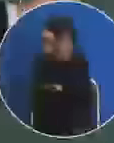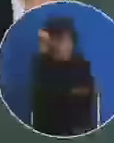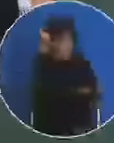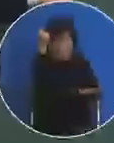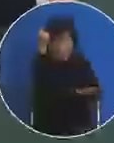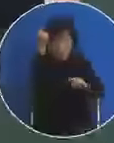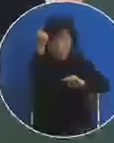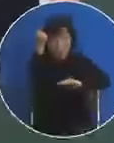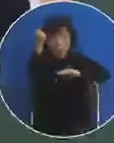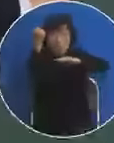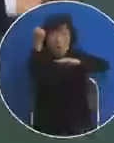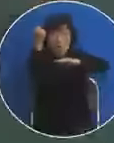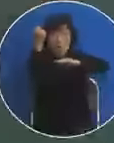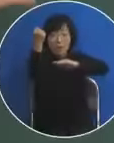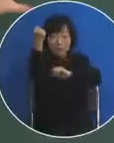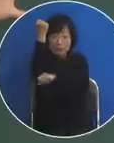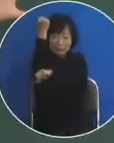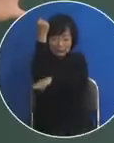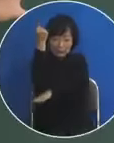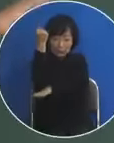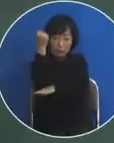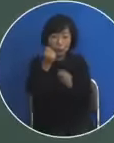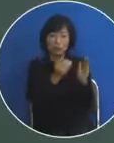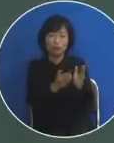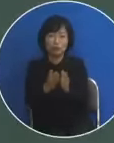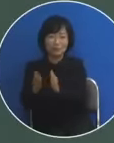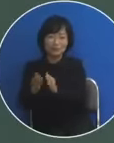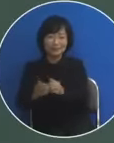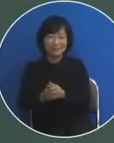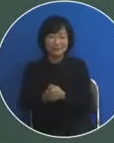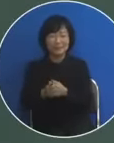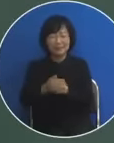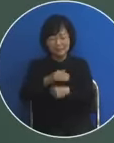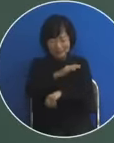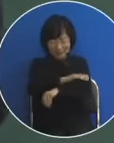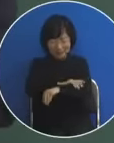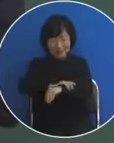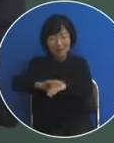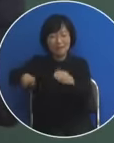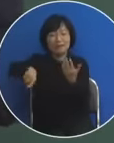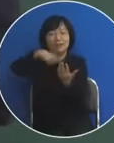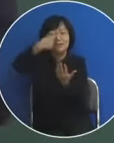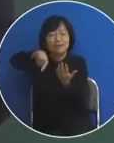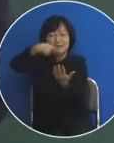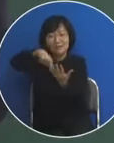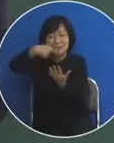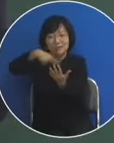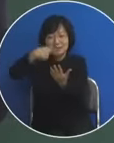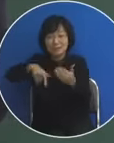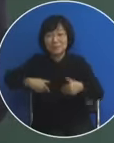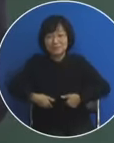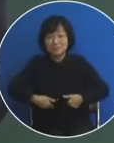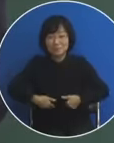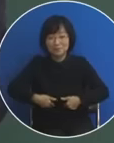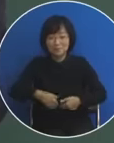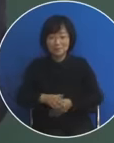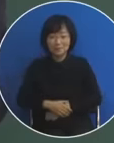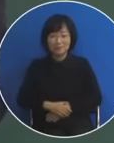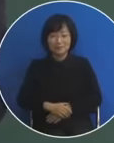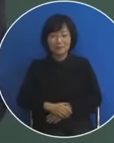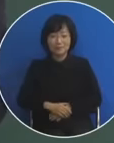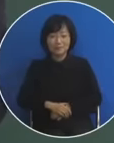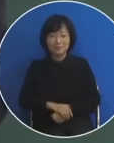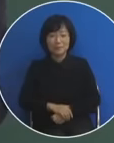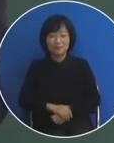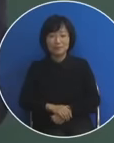여러분들이 이렇게 알도록 잘 심어줘야 됩니다. A foundation on top of the platform. So for our elementary school students, you really need to make them know. 될 수 있으면